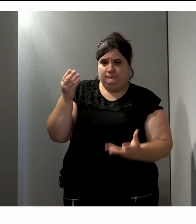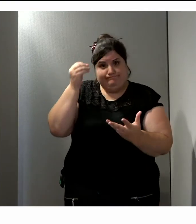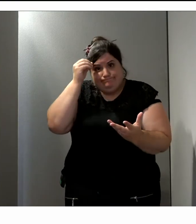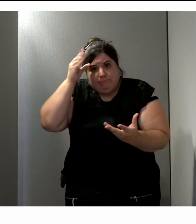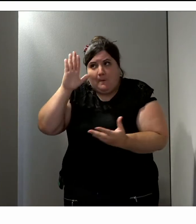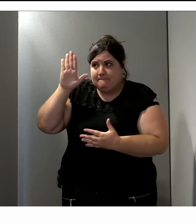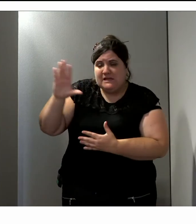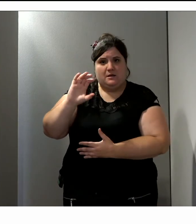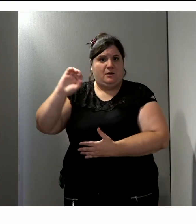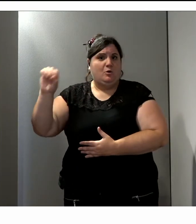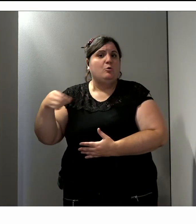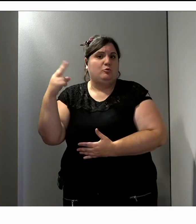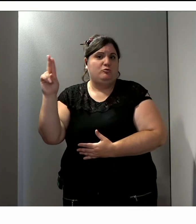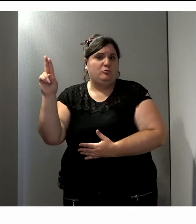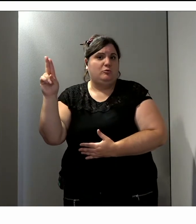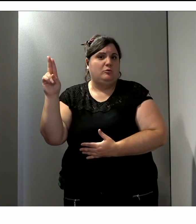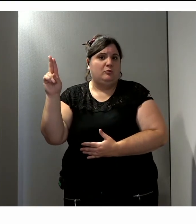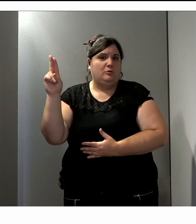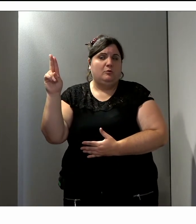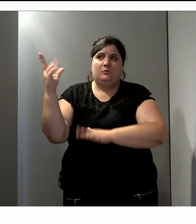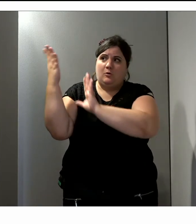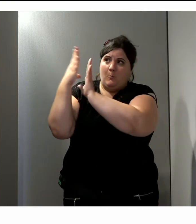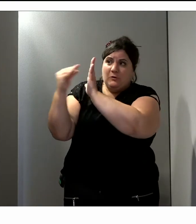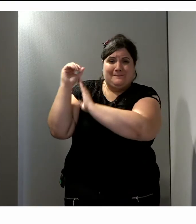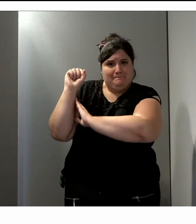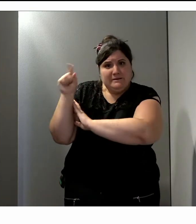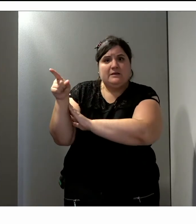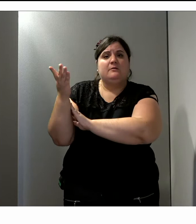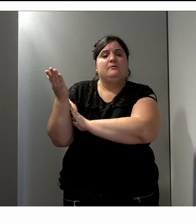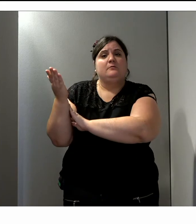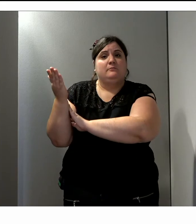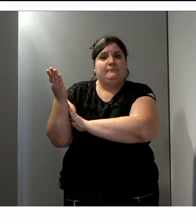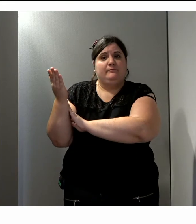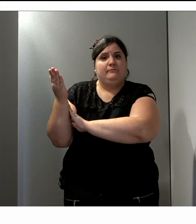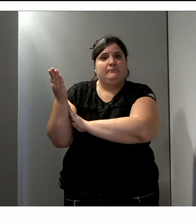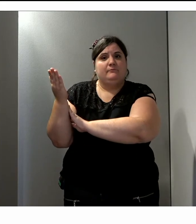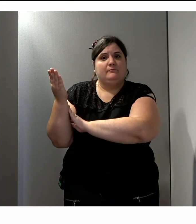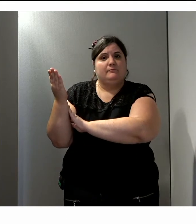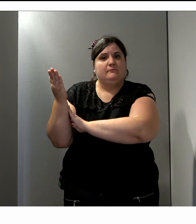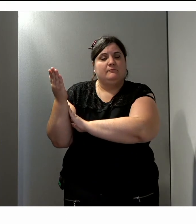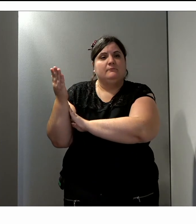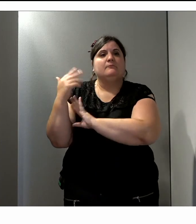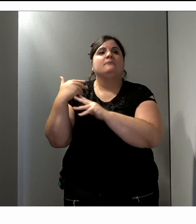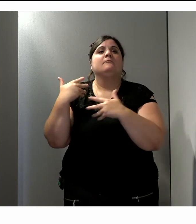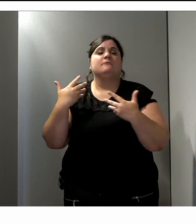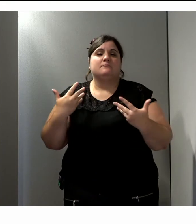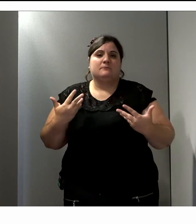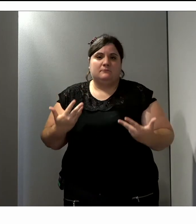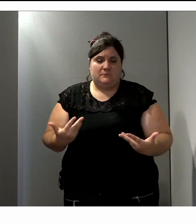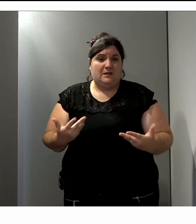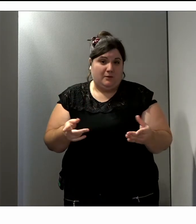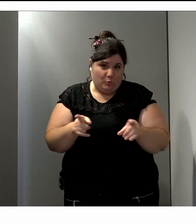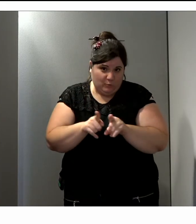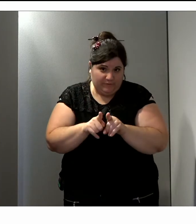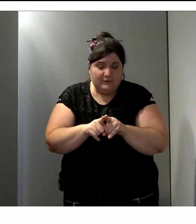conceptions principales qui constituent le modèle de handicap basé sur les droits de l'homme. Et puis, si on